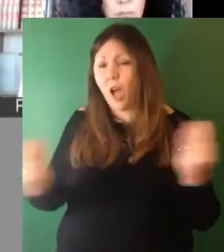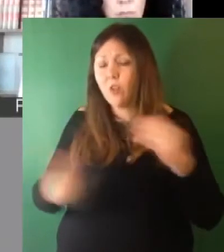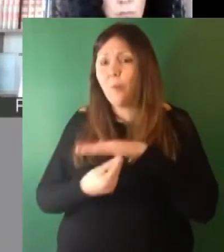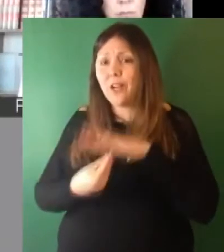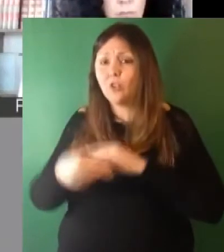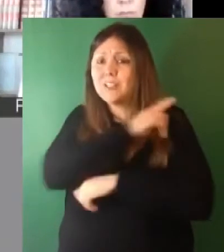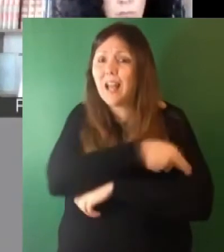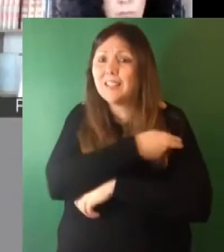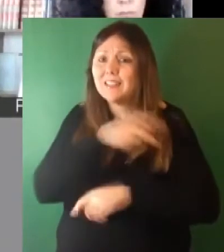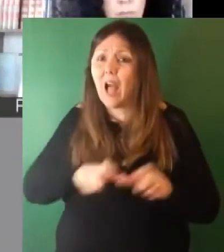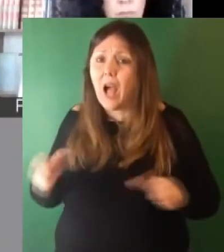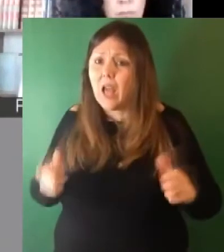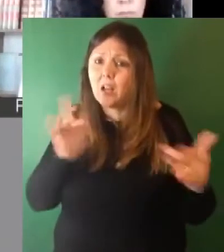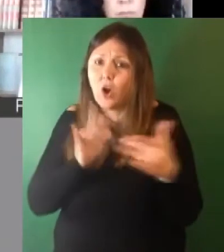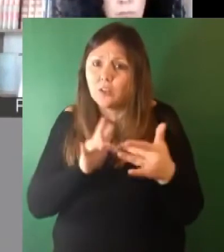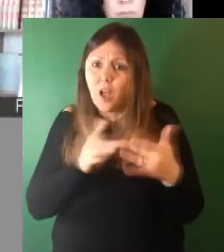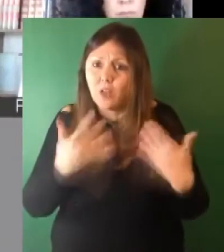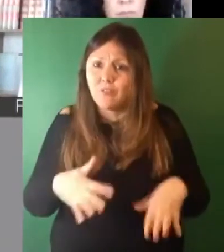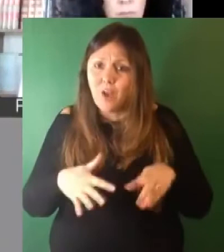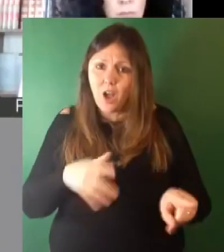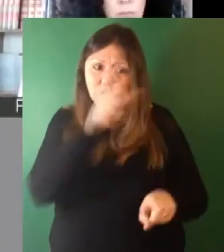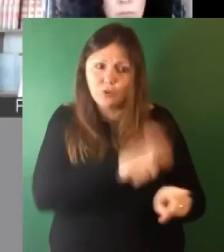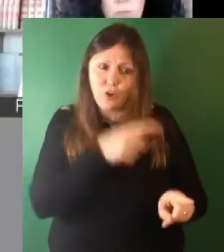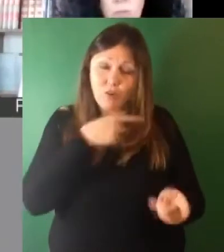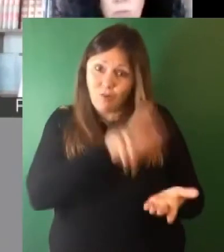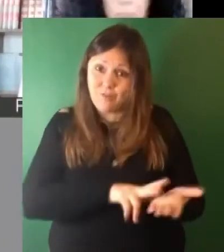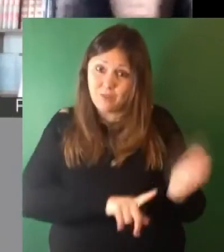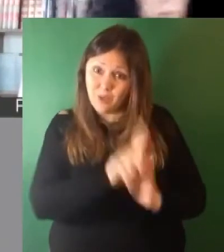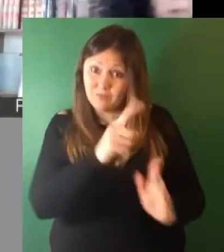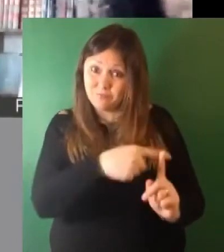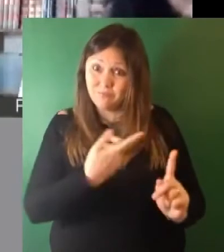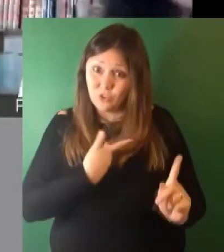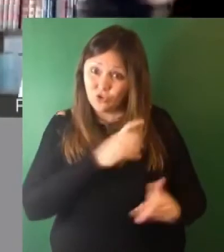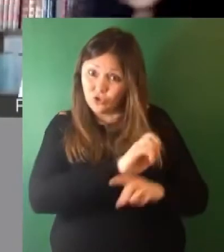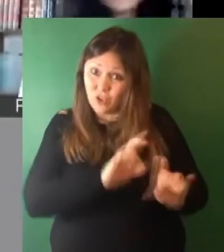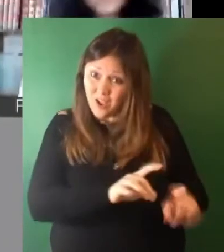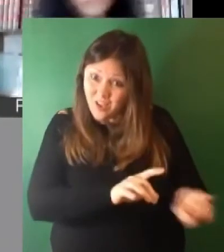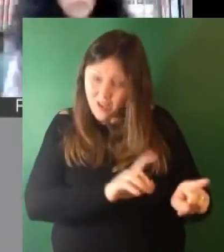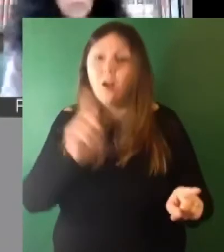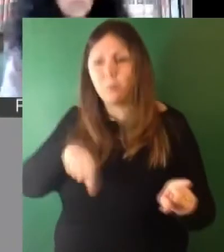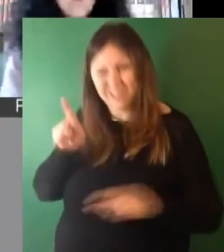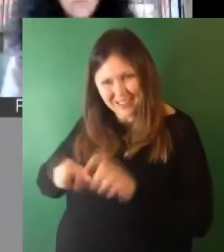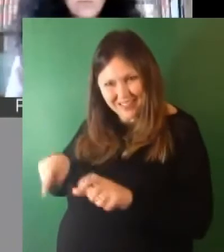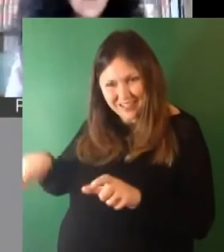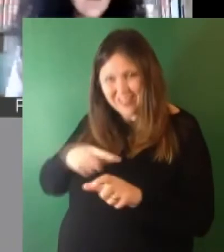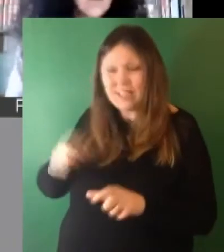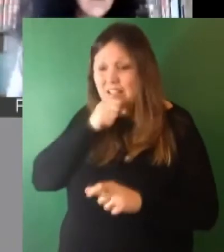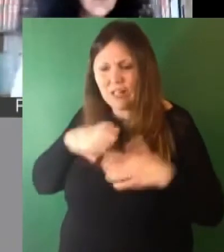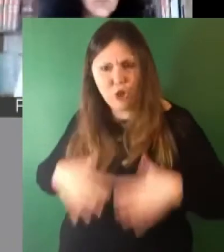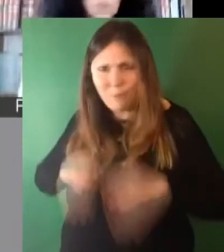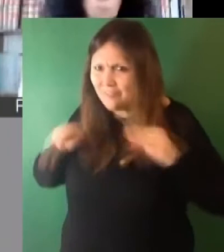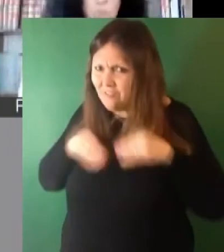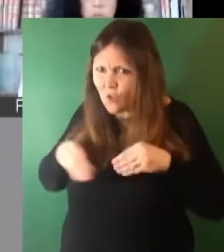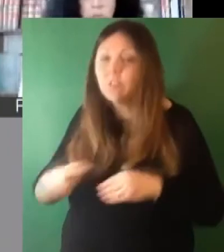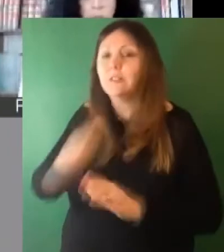attività con un caso confermato. A questi, anche in assenza di sintomi, viene eseguito il tampone